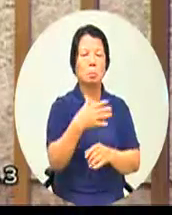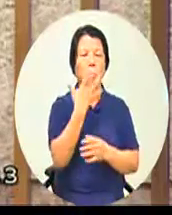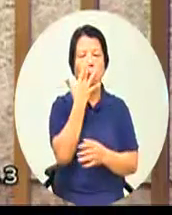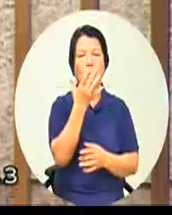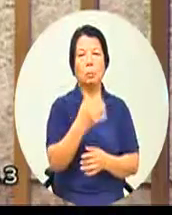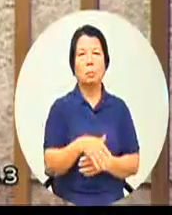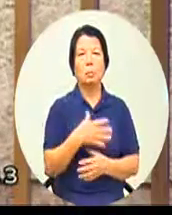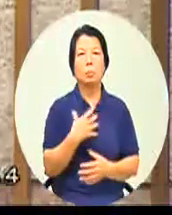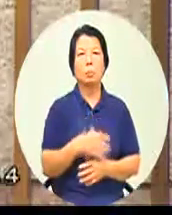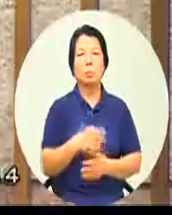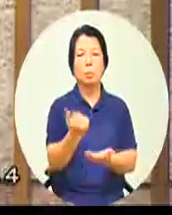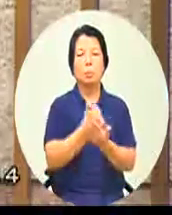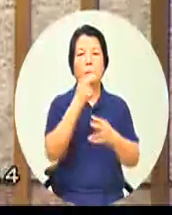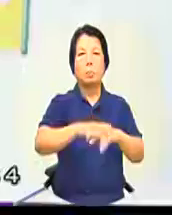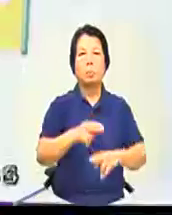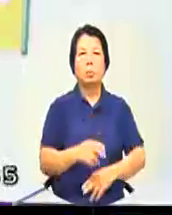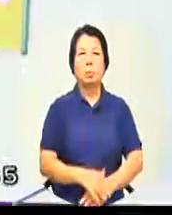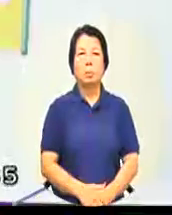下去。是，